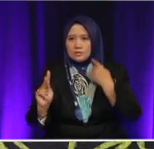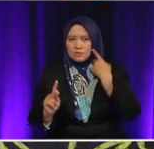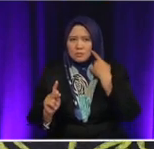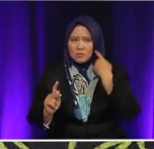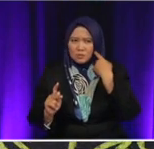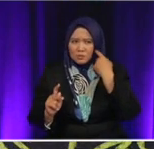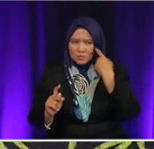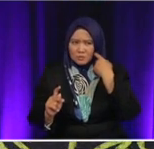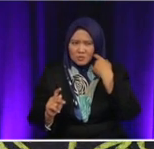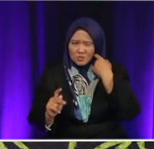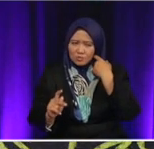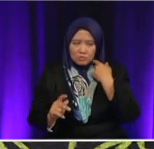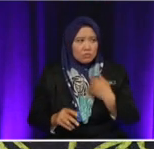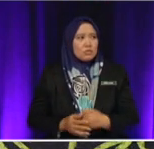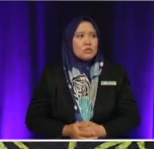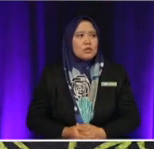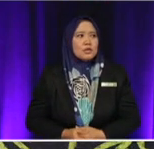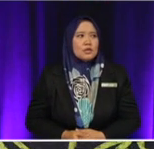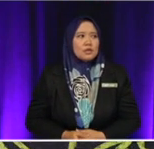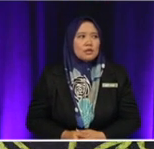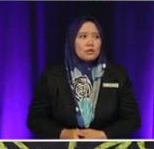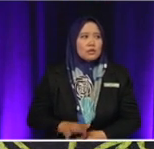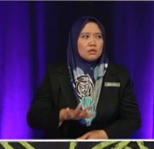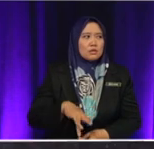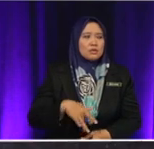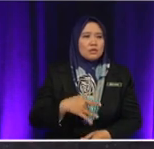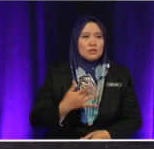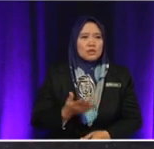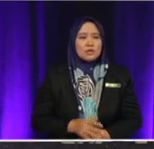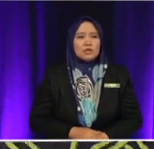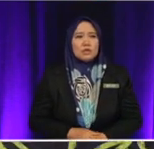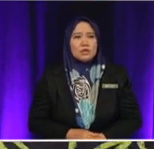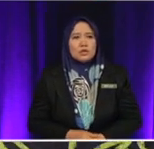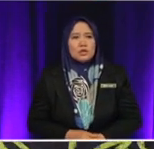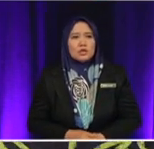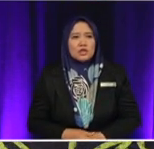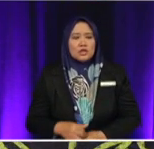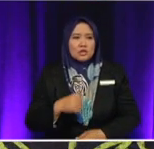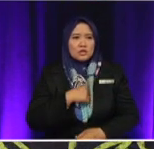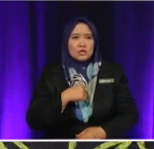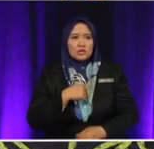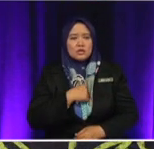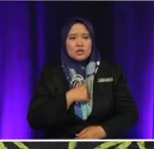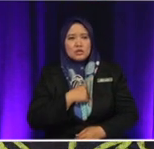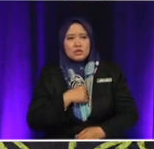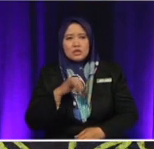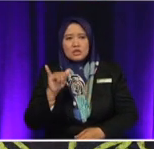Dia menganggap diri dia je yang betul. Memandang diri sendiri yang layak memberi jawapan.